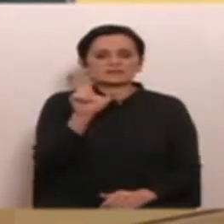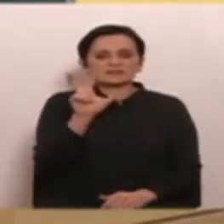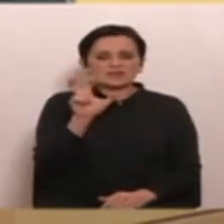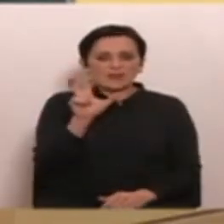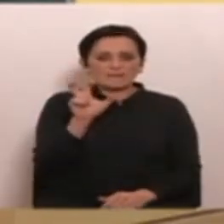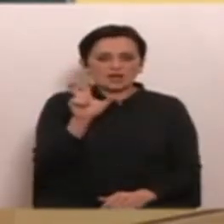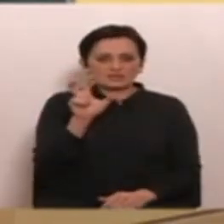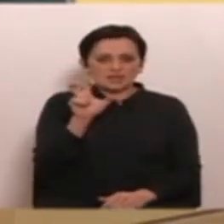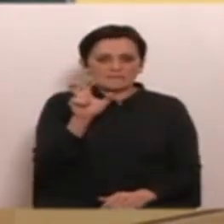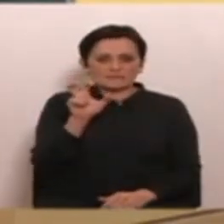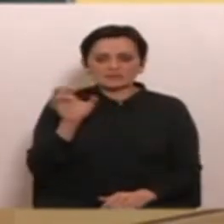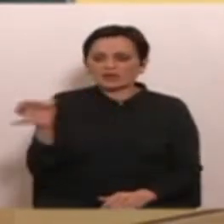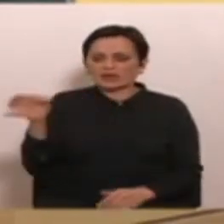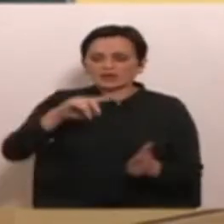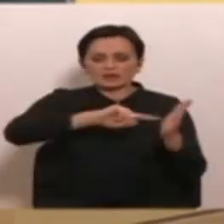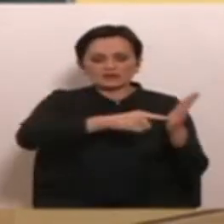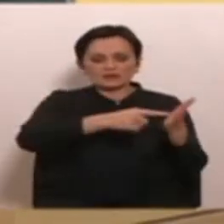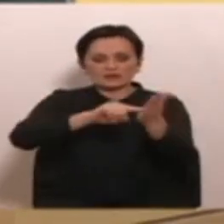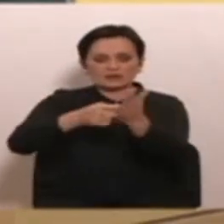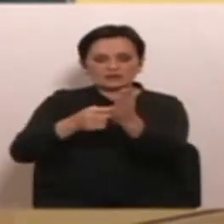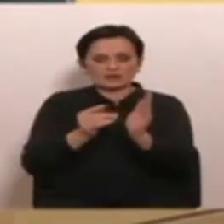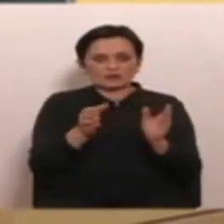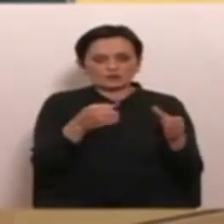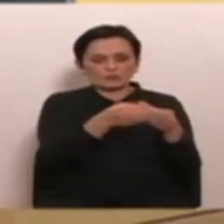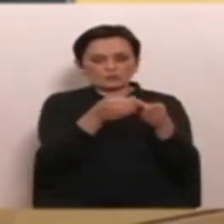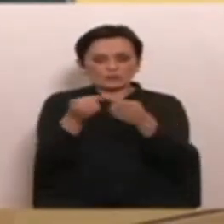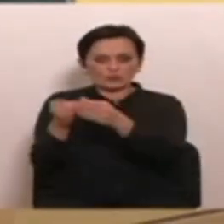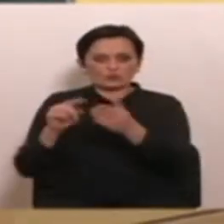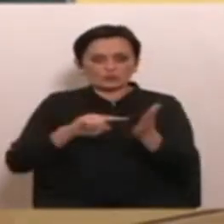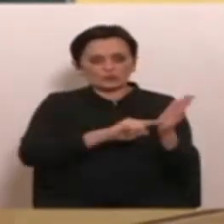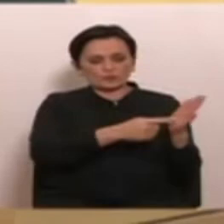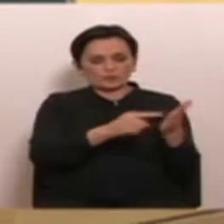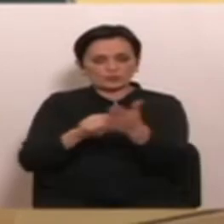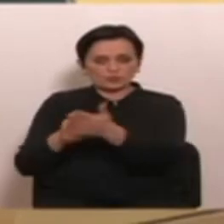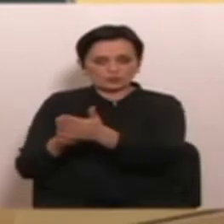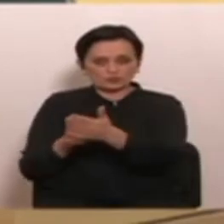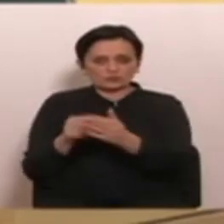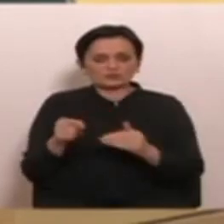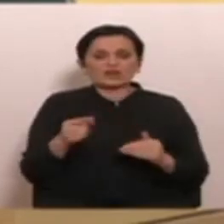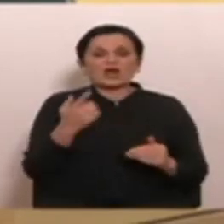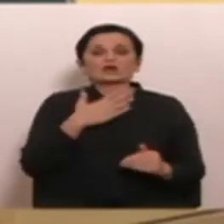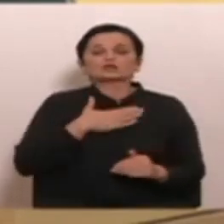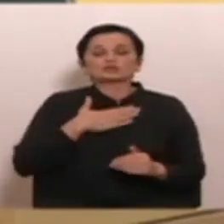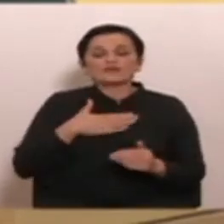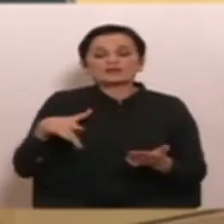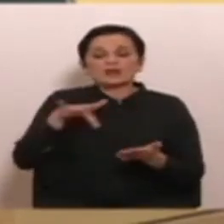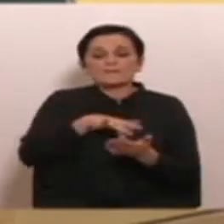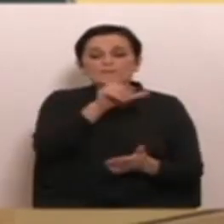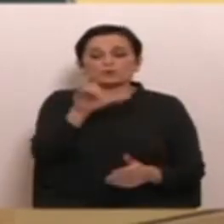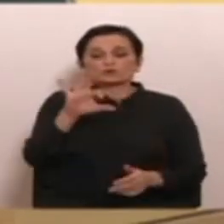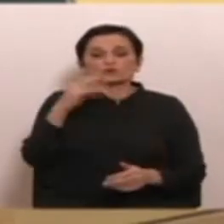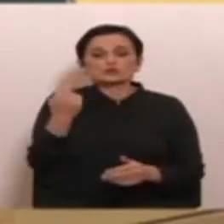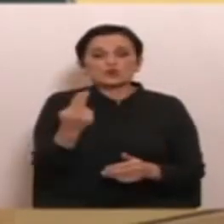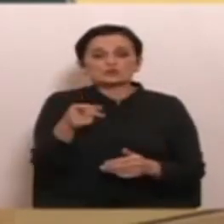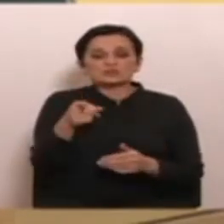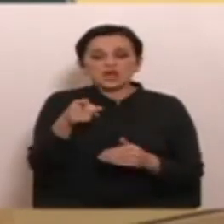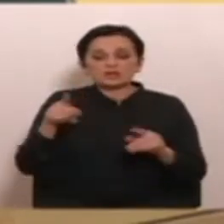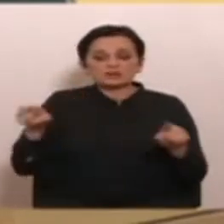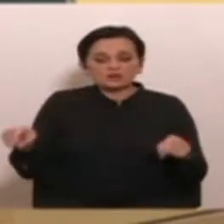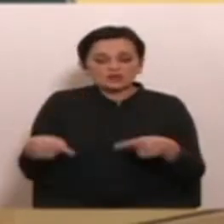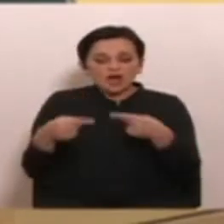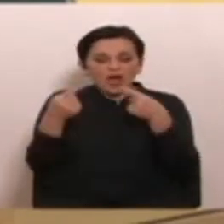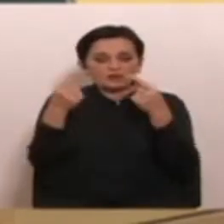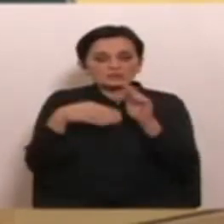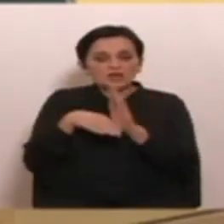დასახლებულ პუნქტს. ეს არის არა მხოლოდ ჩვენი მოქალაქეების სოციალური მდგომარეობის გასაუმჯობესებლად განხორციელებული